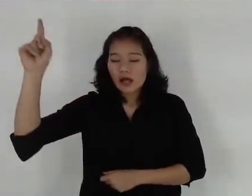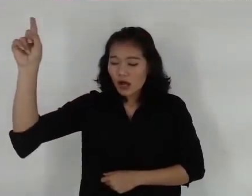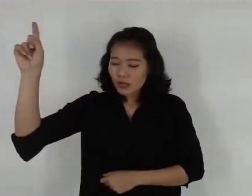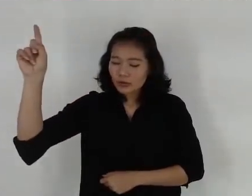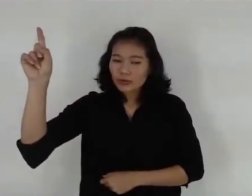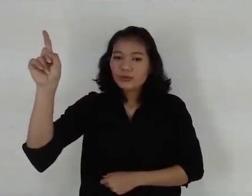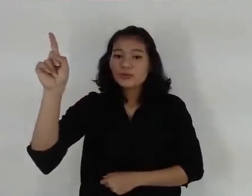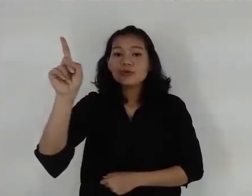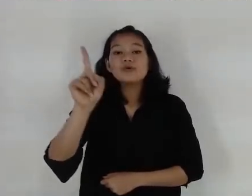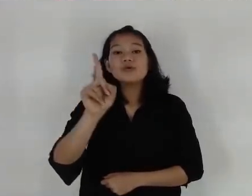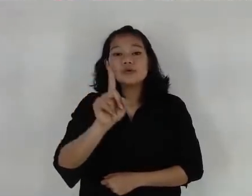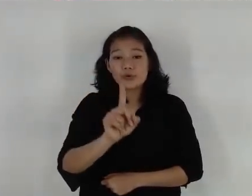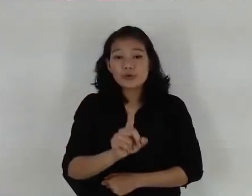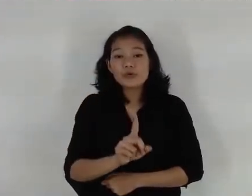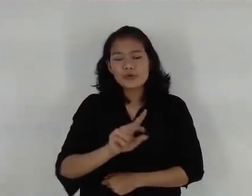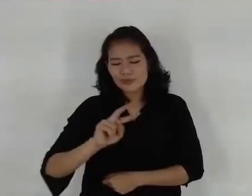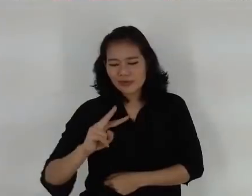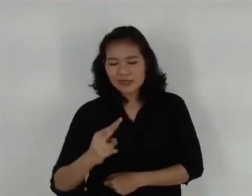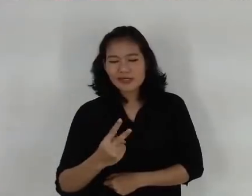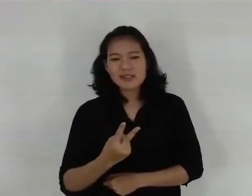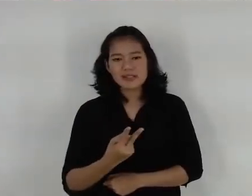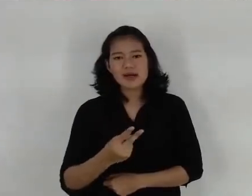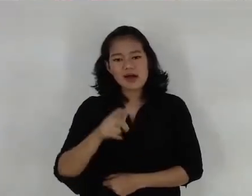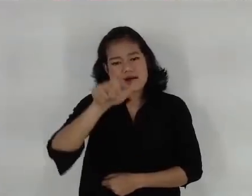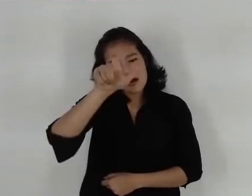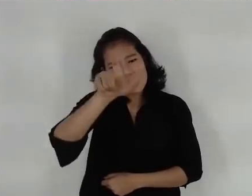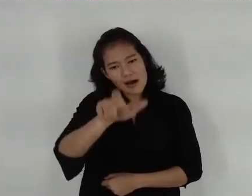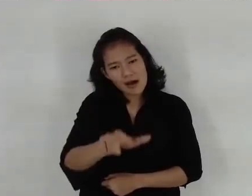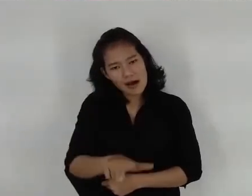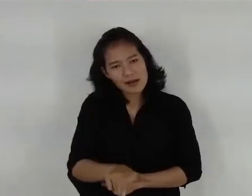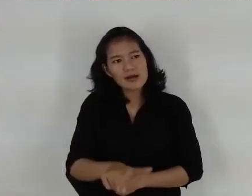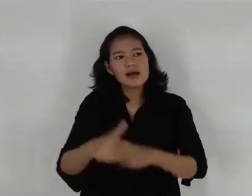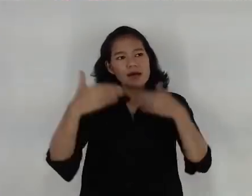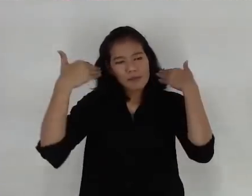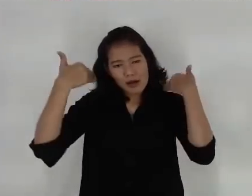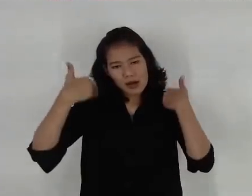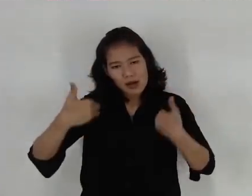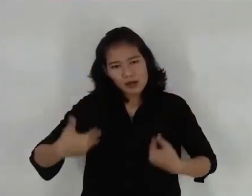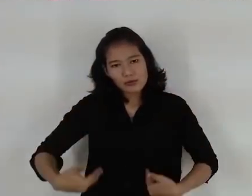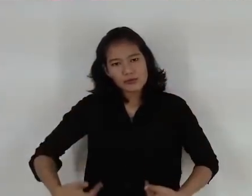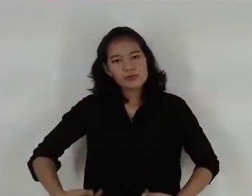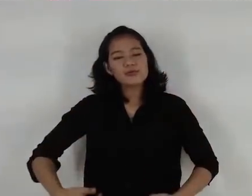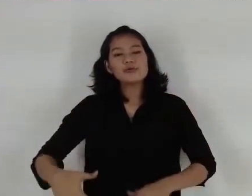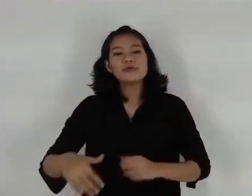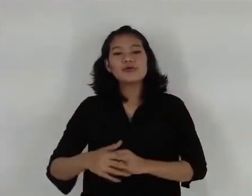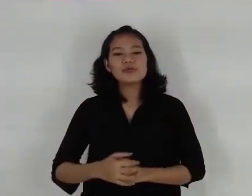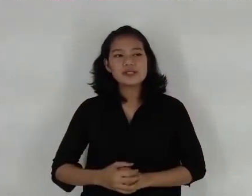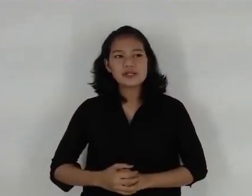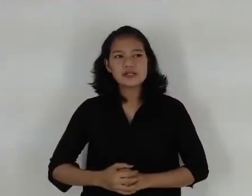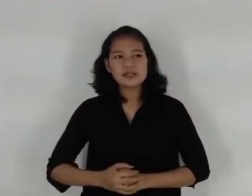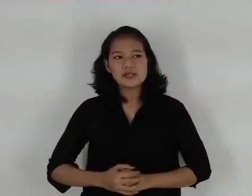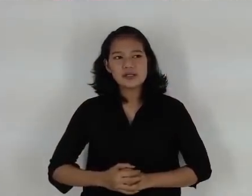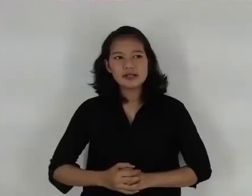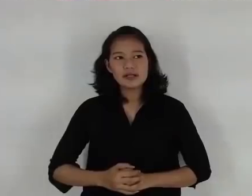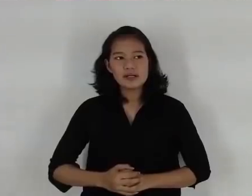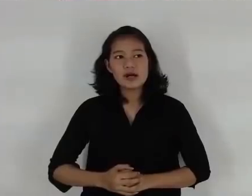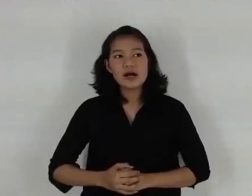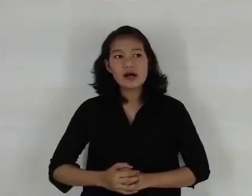di Teguh menjeda kurus